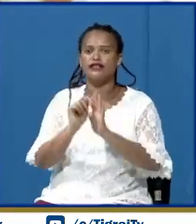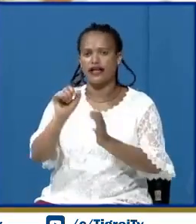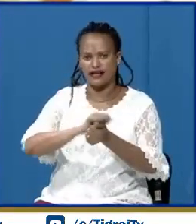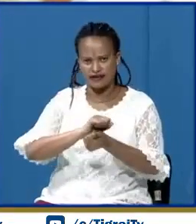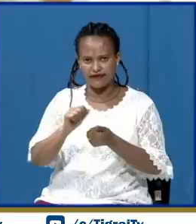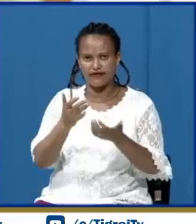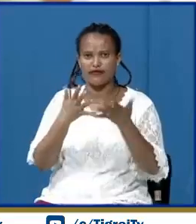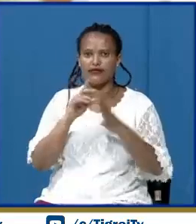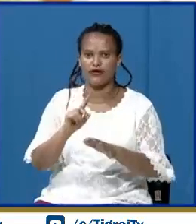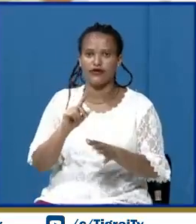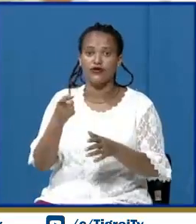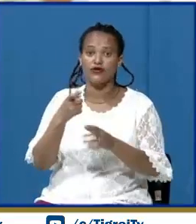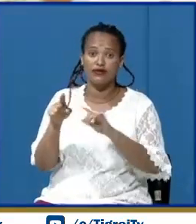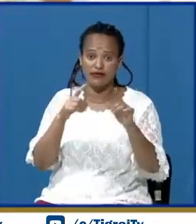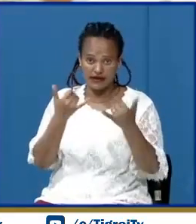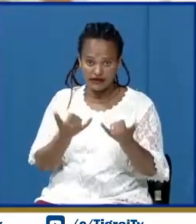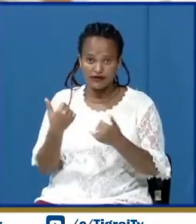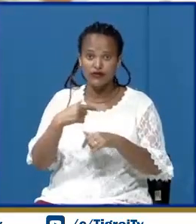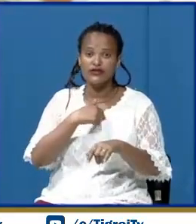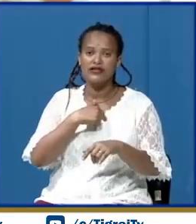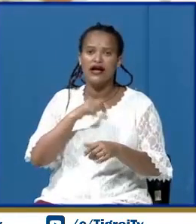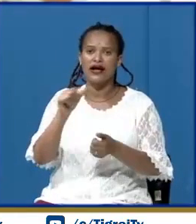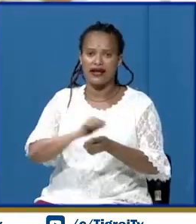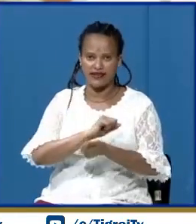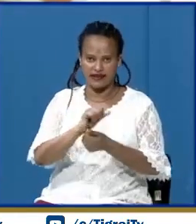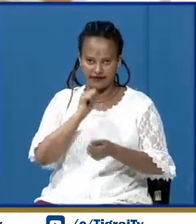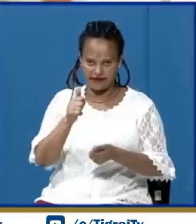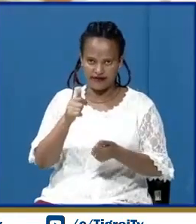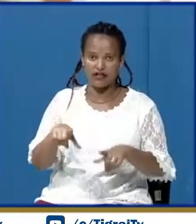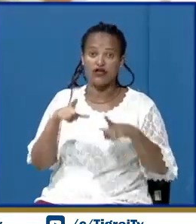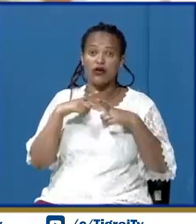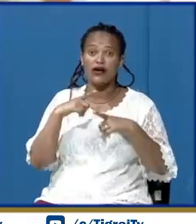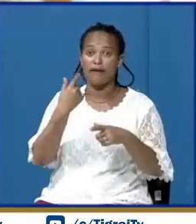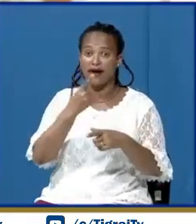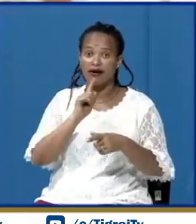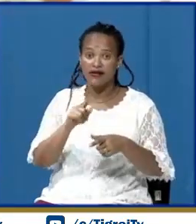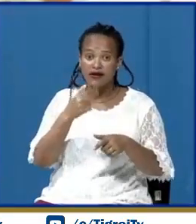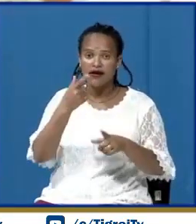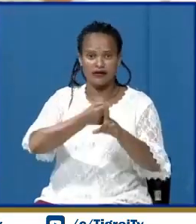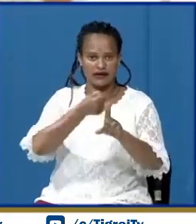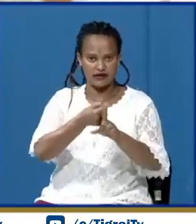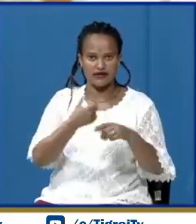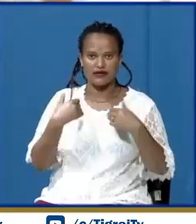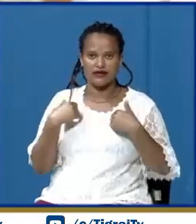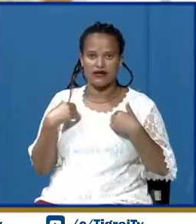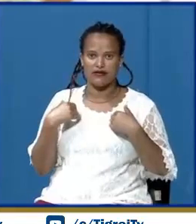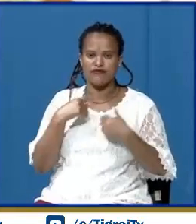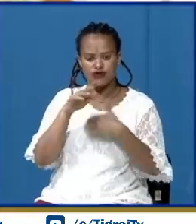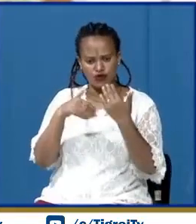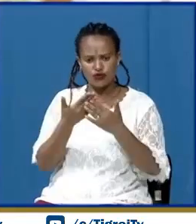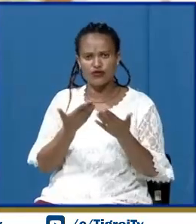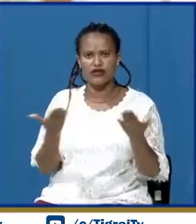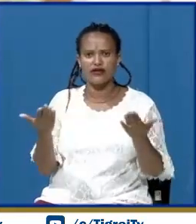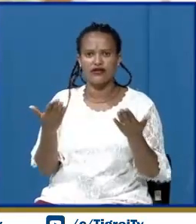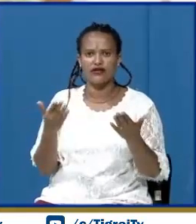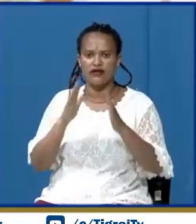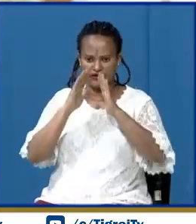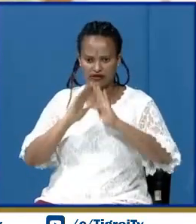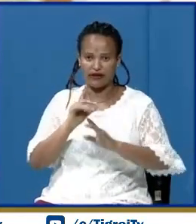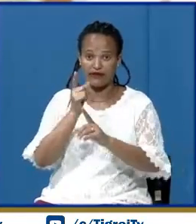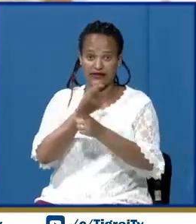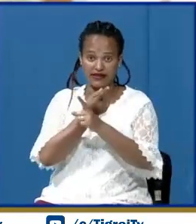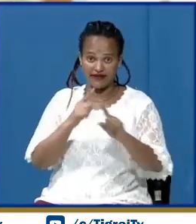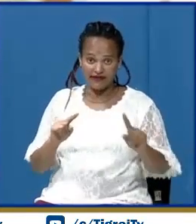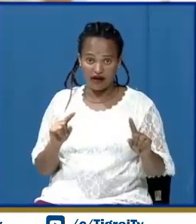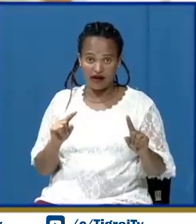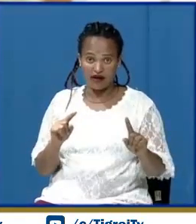ናይ ምግባር እዩ ይኹን እምበር ሕዚ እውን ንሕና ንኸይንጠፍእ ንህላወና ንምንነትና ኢልና ንቃለስ ስለ ዘለና ኩሉ ነገር ብሰላም ድሕር ዘይፍታሕ